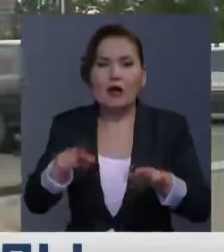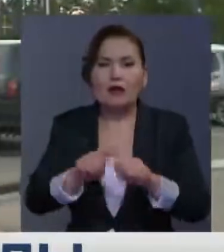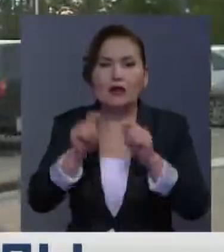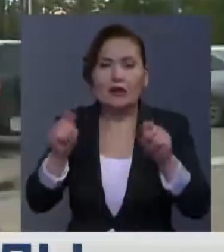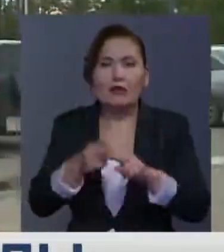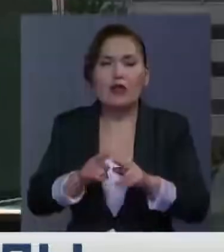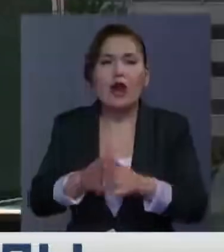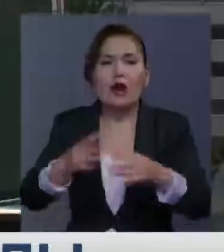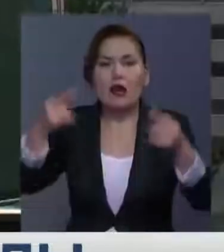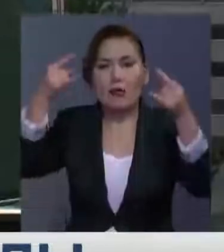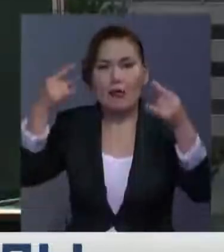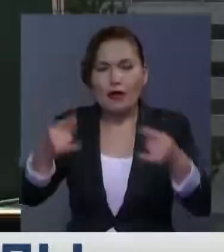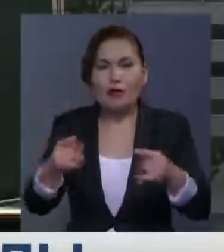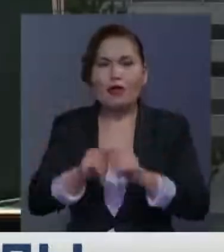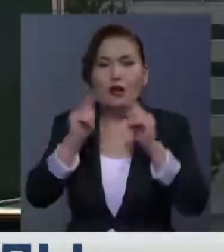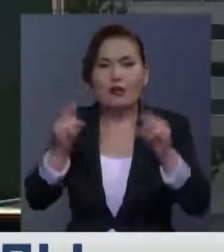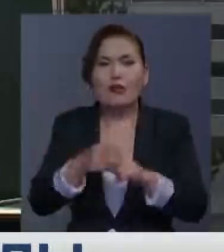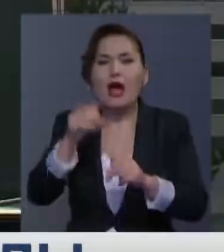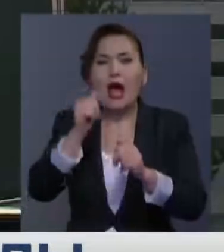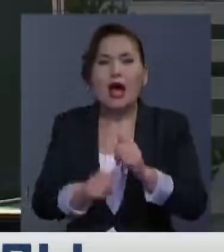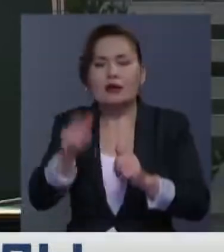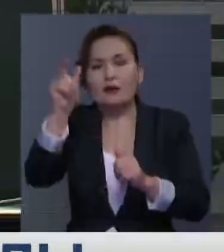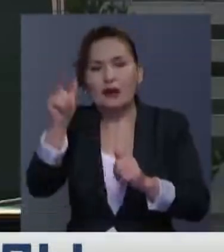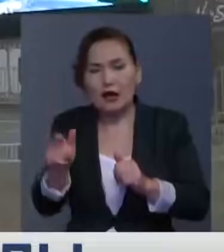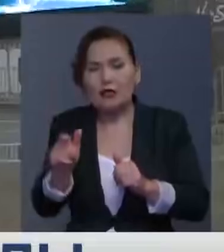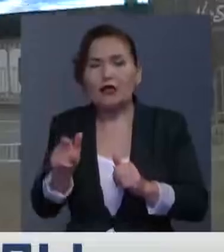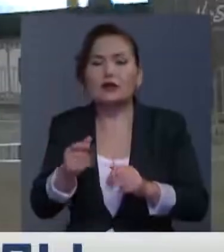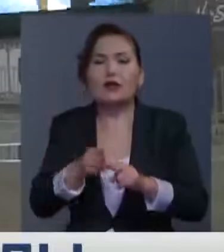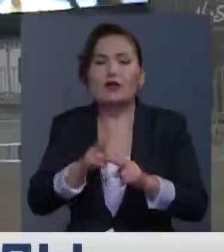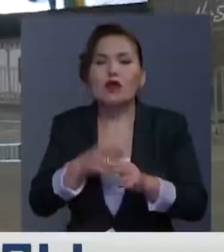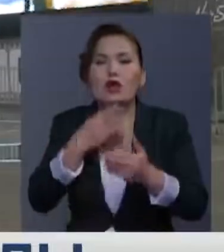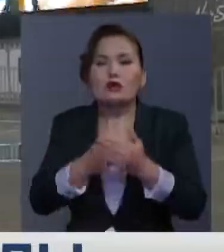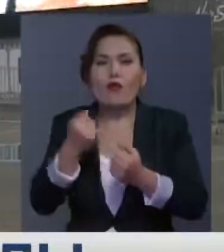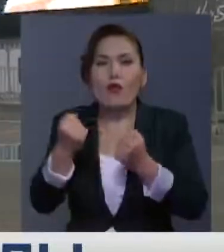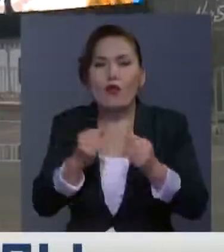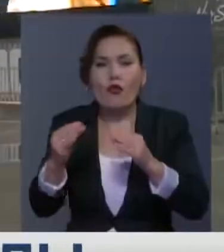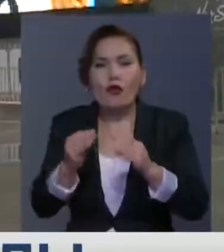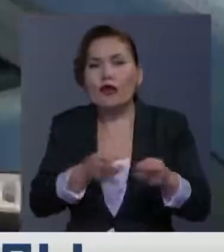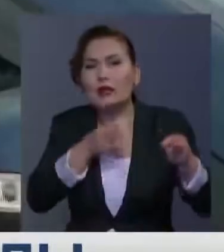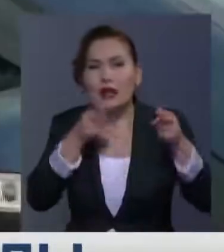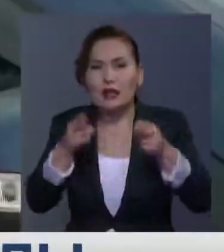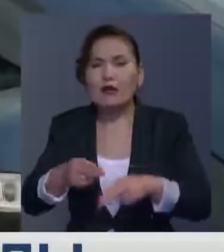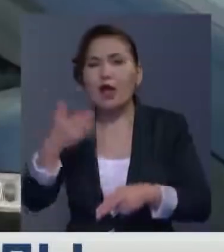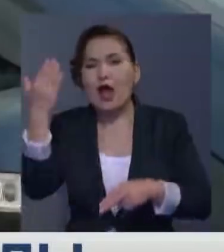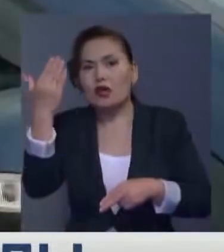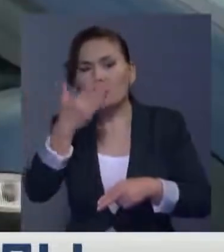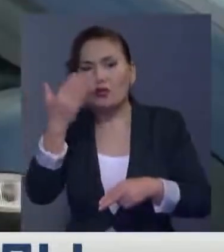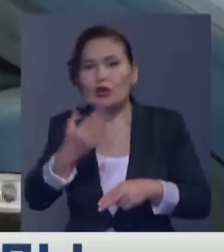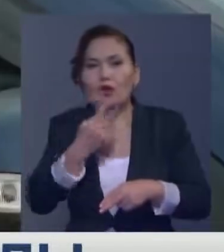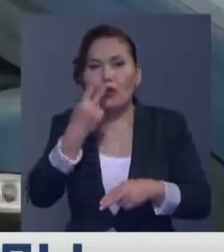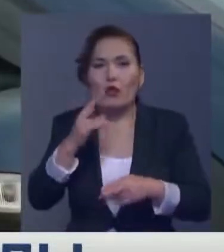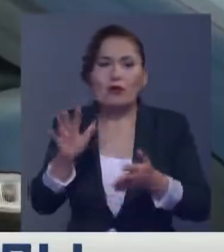жерге алып монитор орнатылды. Енді кез келген адам өз көлігімен келіп отандық және шетелдік кинотуындыларды тегін тамашалай